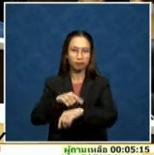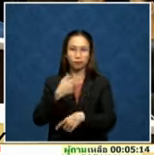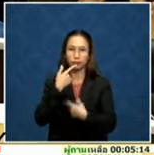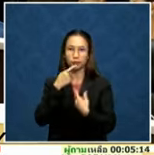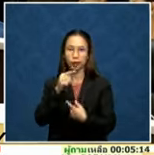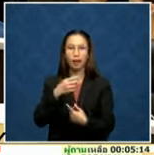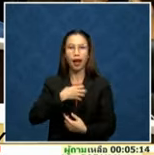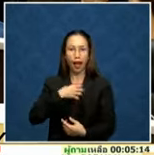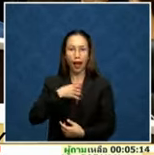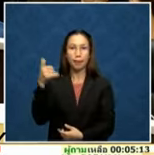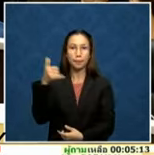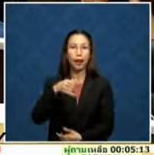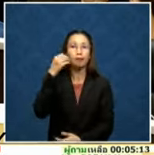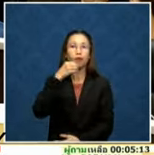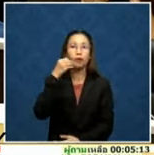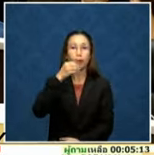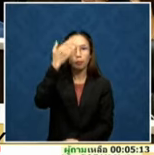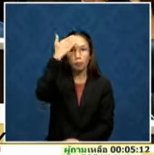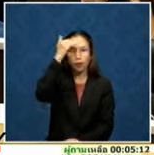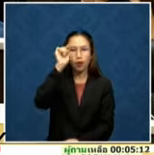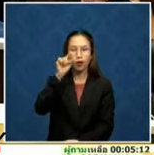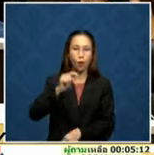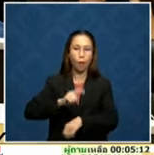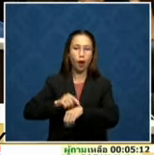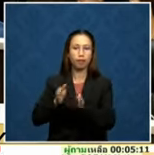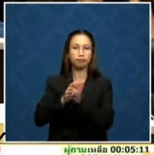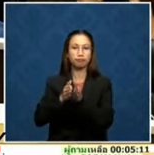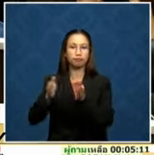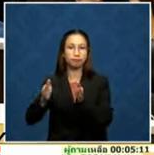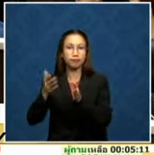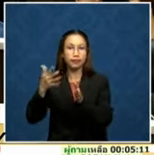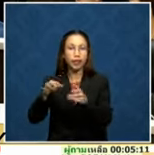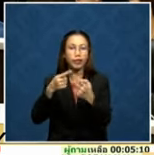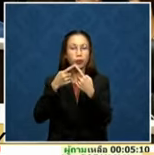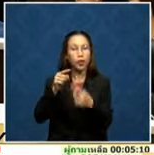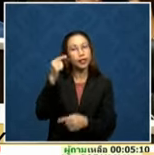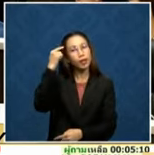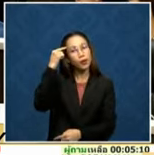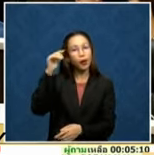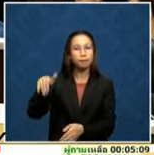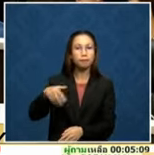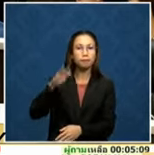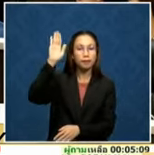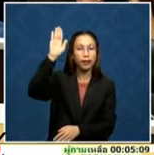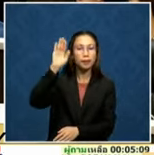ท่านมาบ่อย ก็เห็นว เวลาเกินแล้วแต่ว่าก็ไม่ได